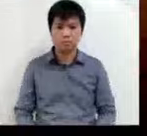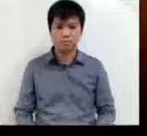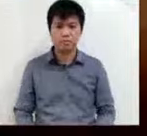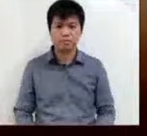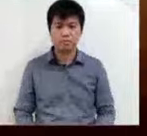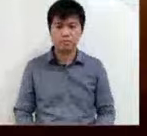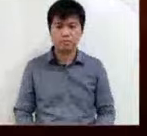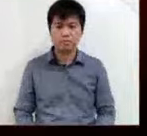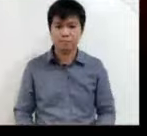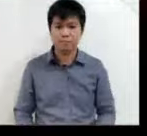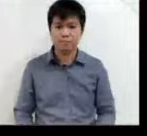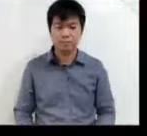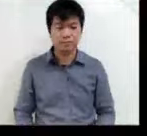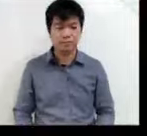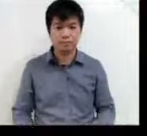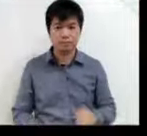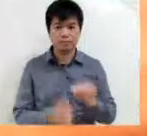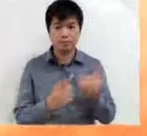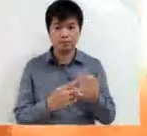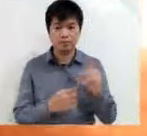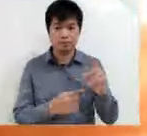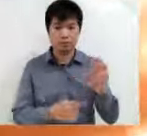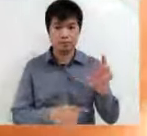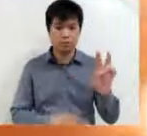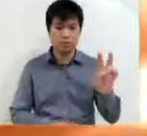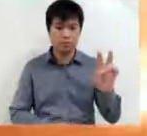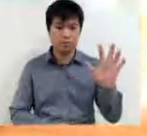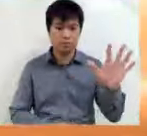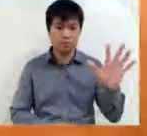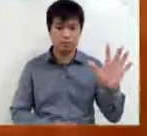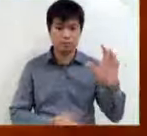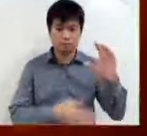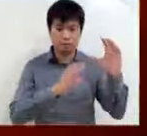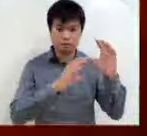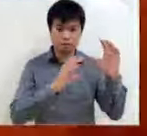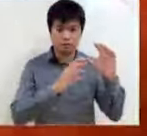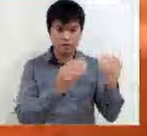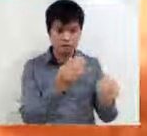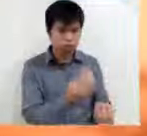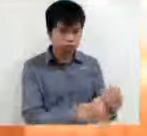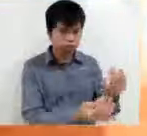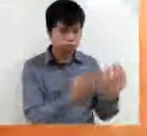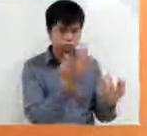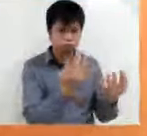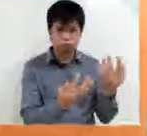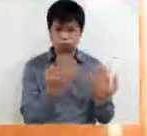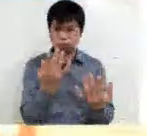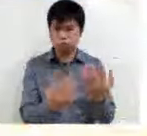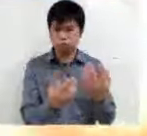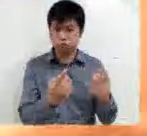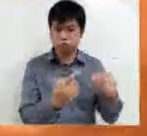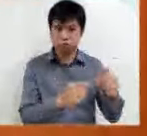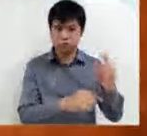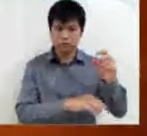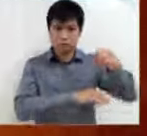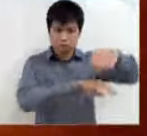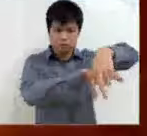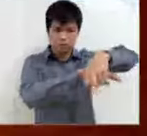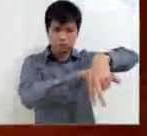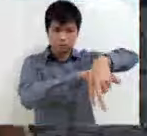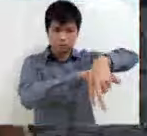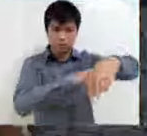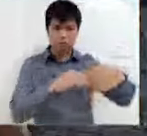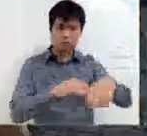Sa Barangay 175, Caloocan naman, nagngangalit na apoy ang bumulabog sa mga residente pasado hating gabi kanina.